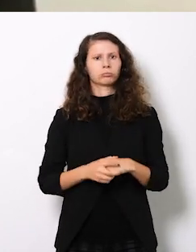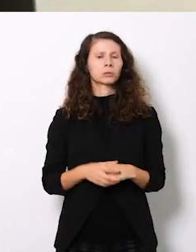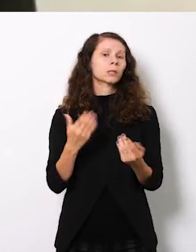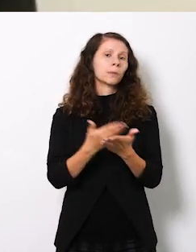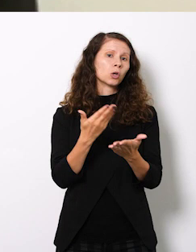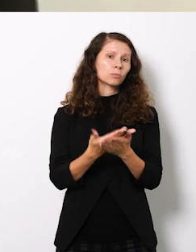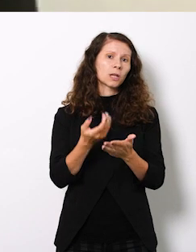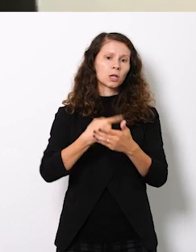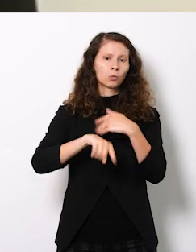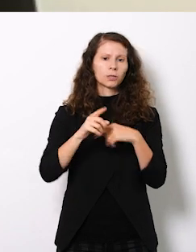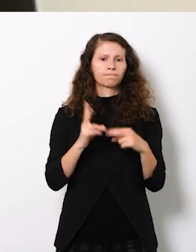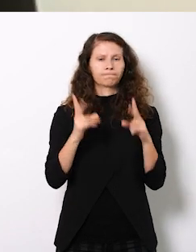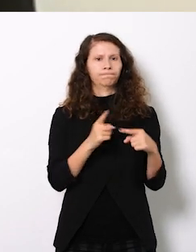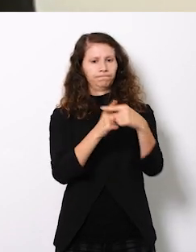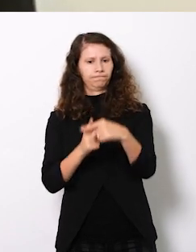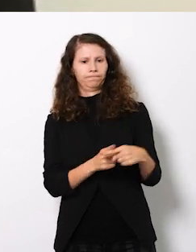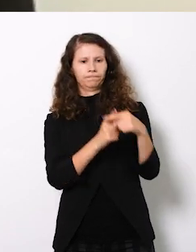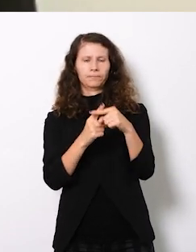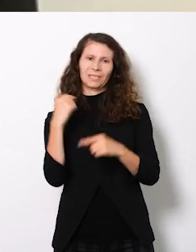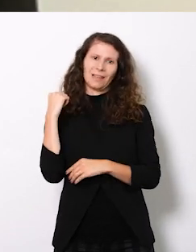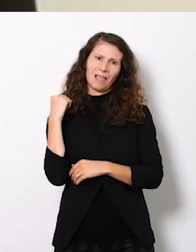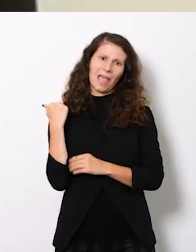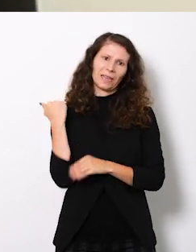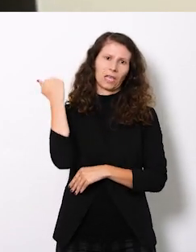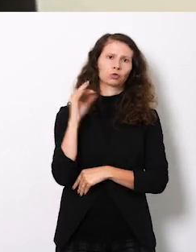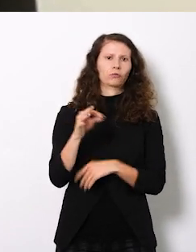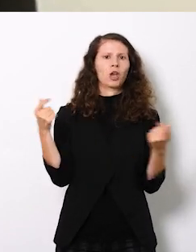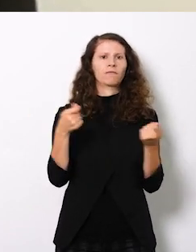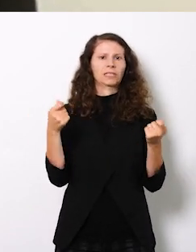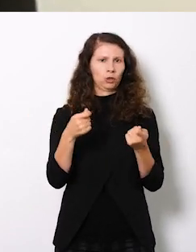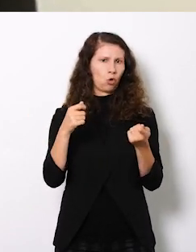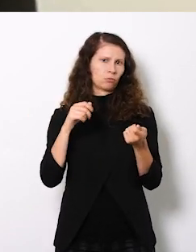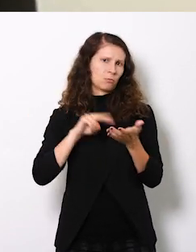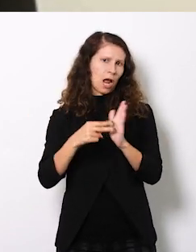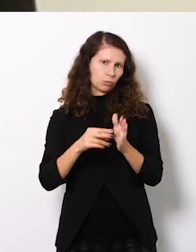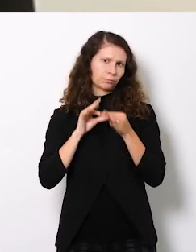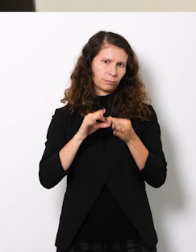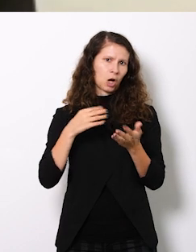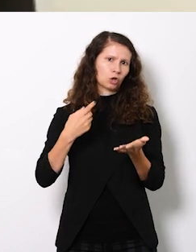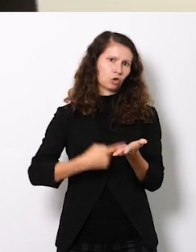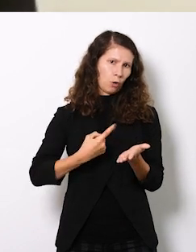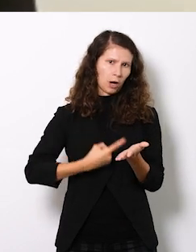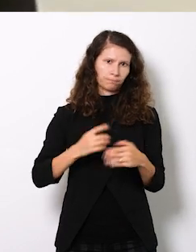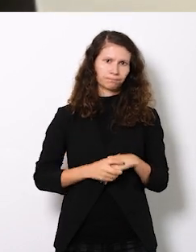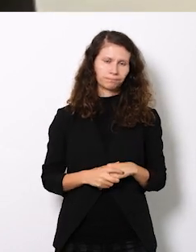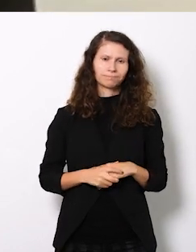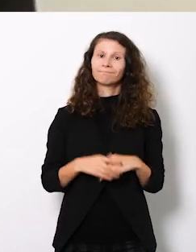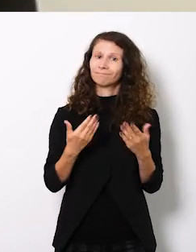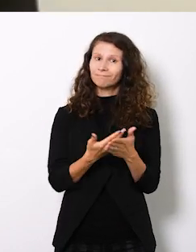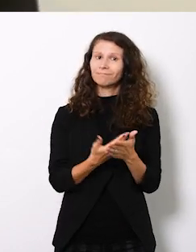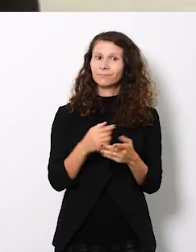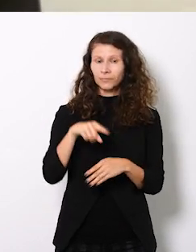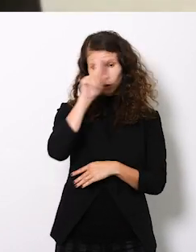durch gezielte Entlastung für Investitionsvorhaben bei der Steuer, dass wir dadurch in unserem Land